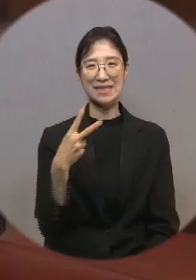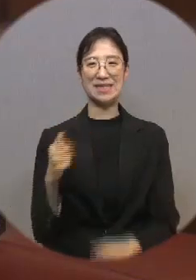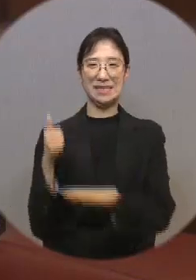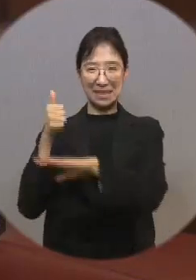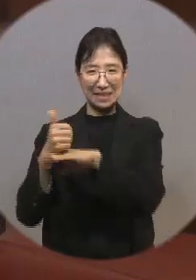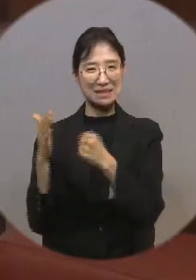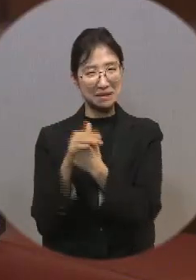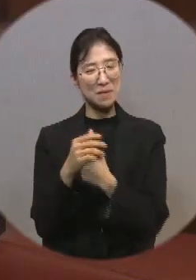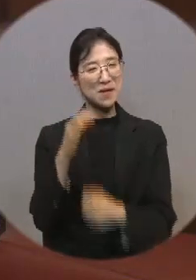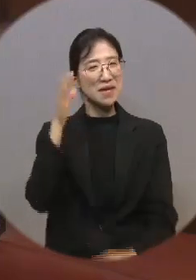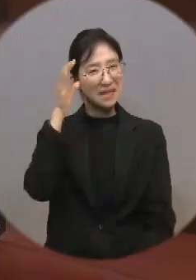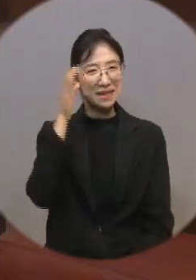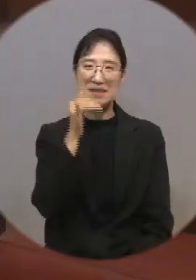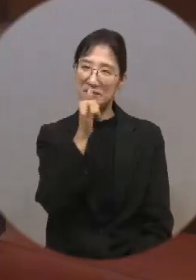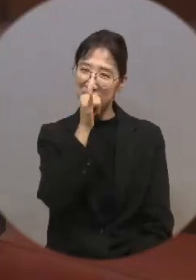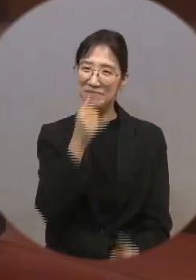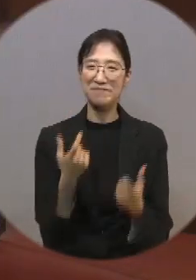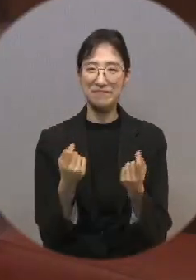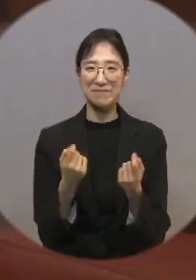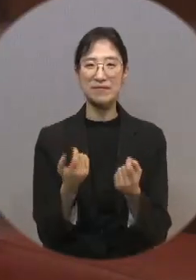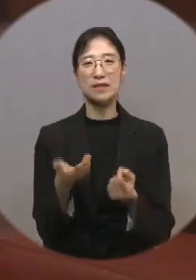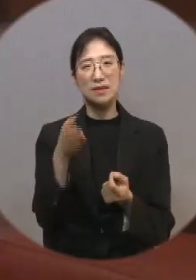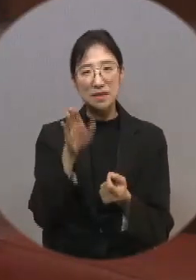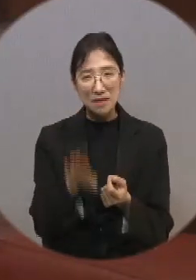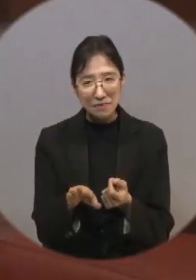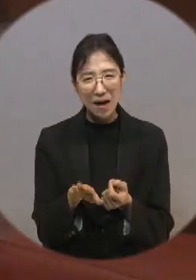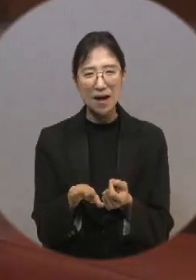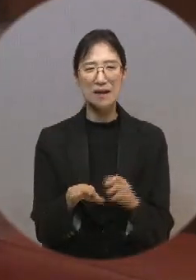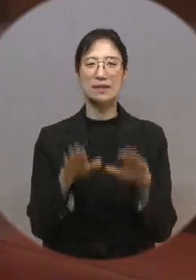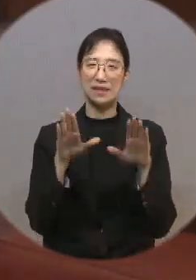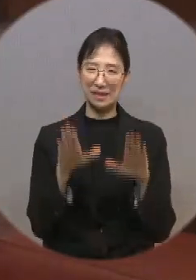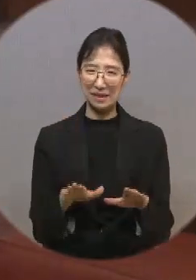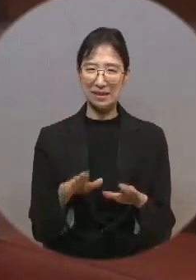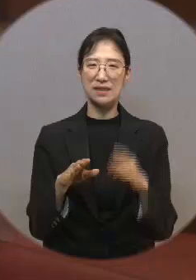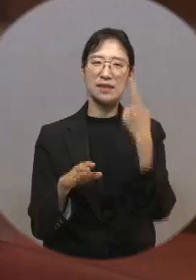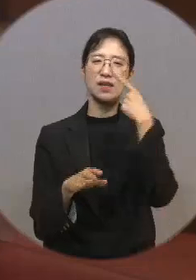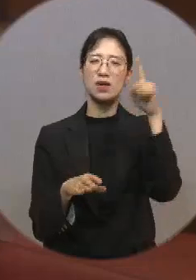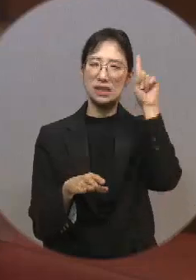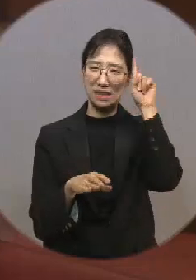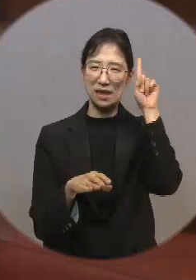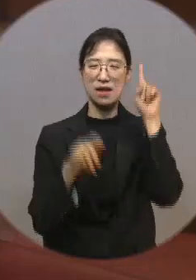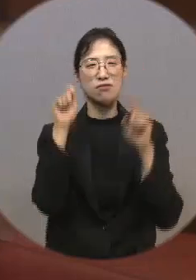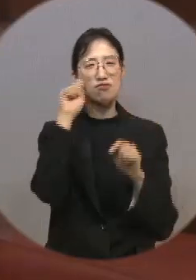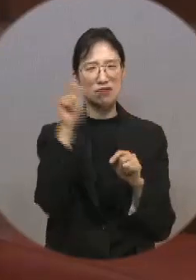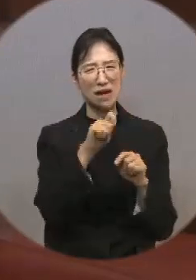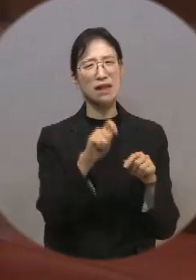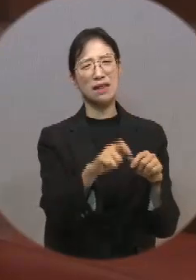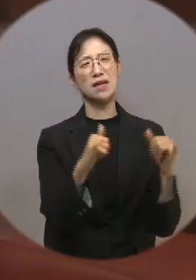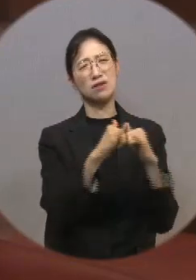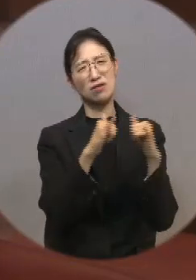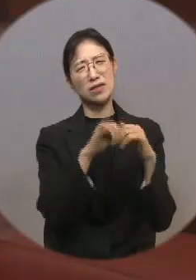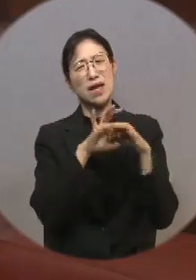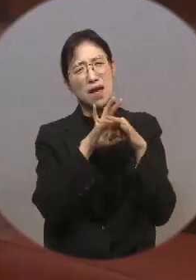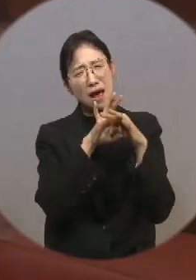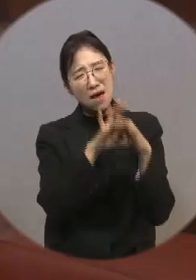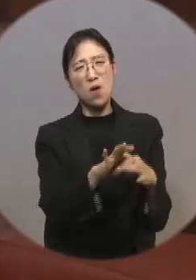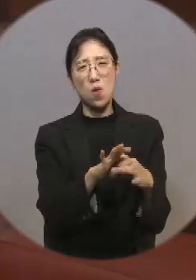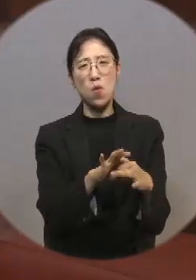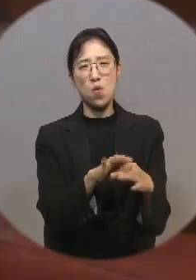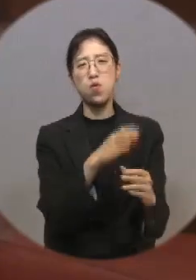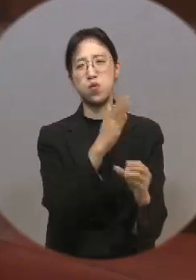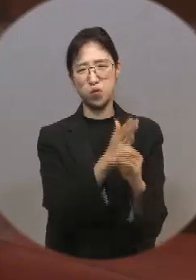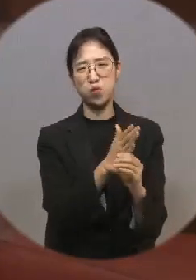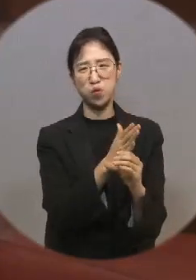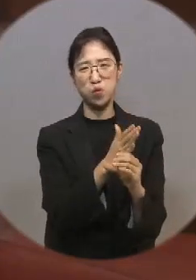기대가 되는 부분도 있는 것 같아요. 근데 그럼에도 어쨌든 지금 이제 러시아랑 우크라이나랑 계속해서 이제 전쟁이 되고